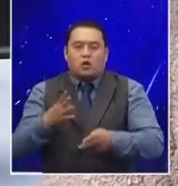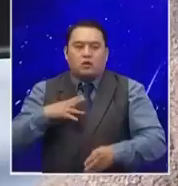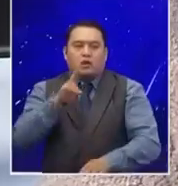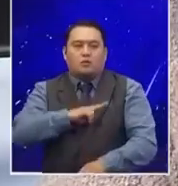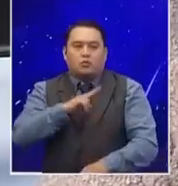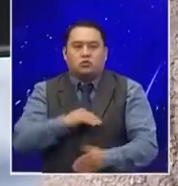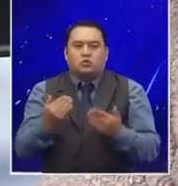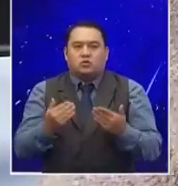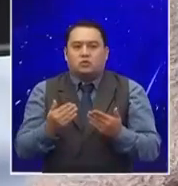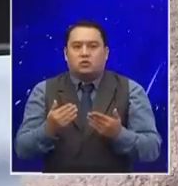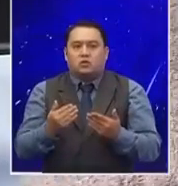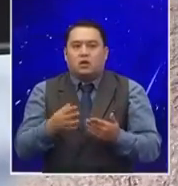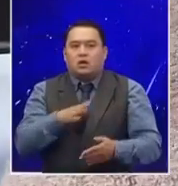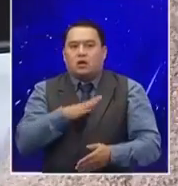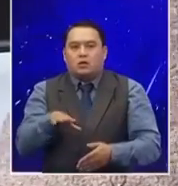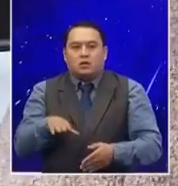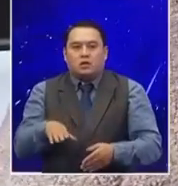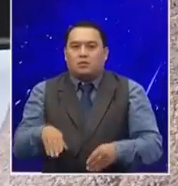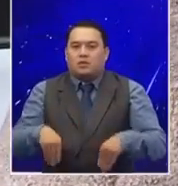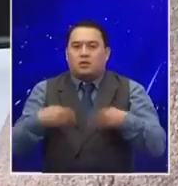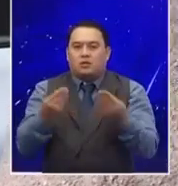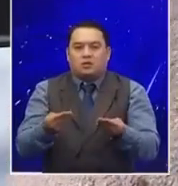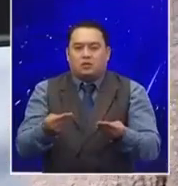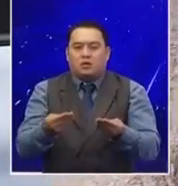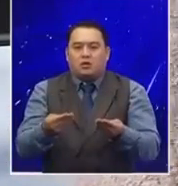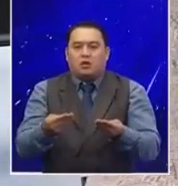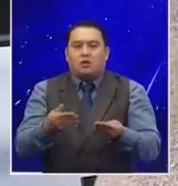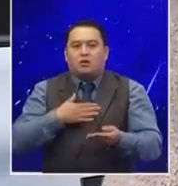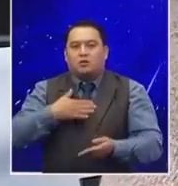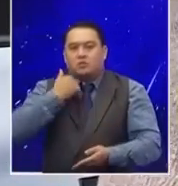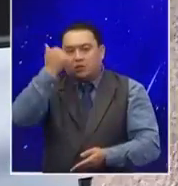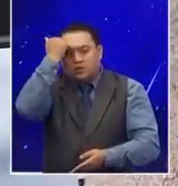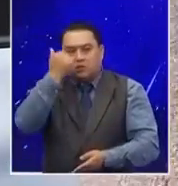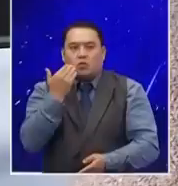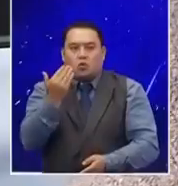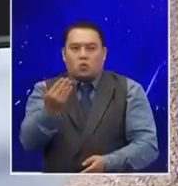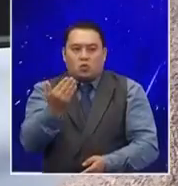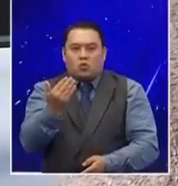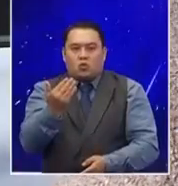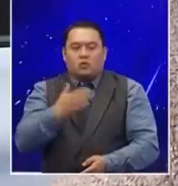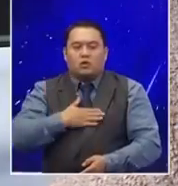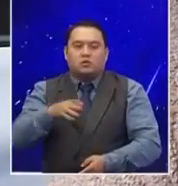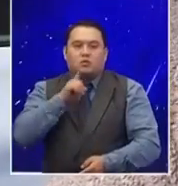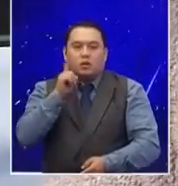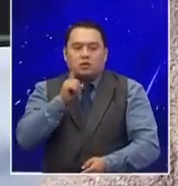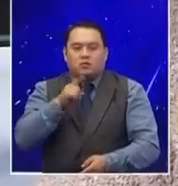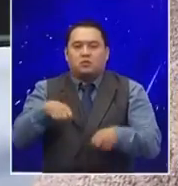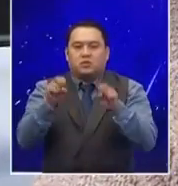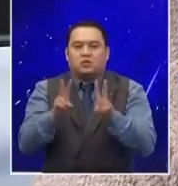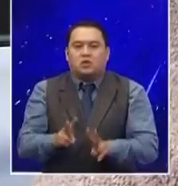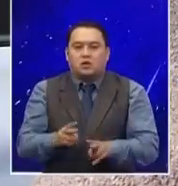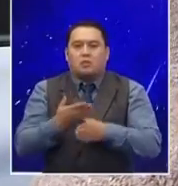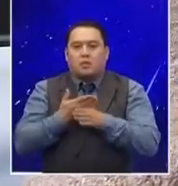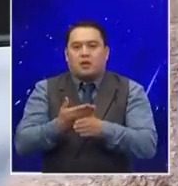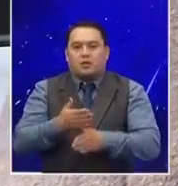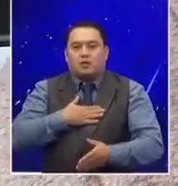работу таким не дают почти что. И вот спасибо Адлету, Даурену, они прям помогли